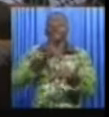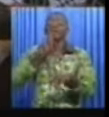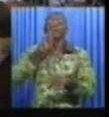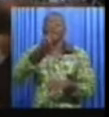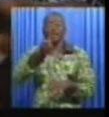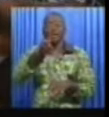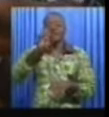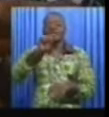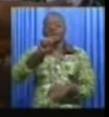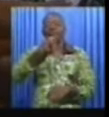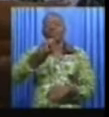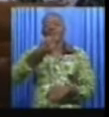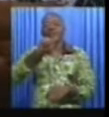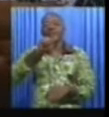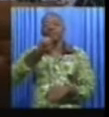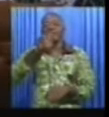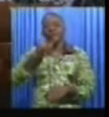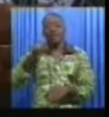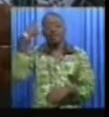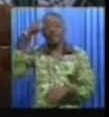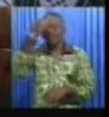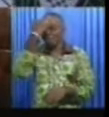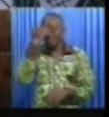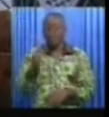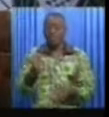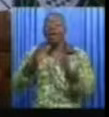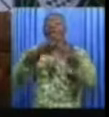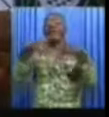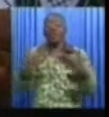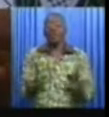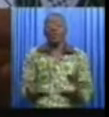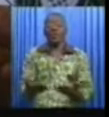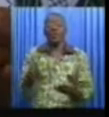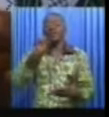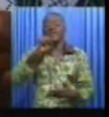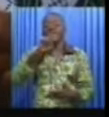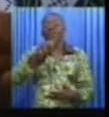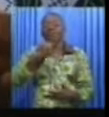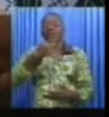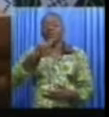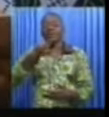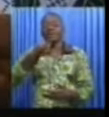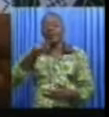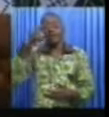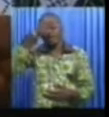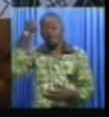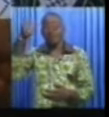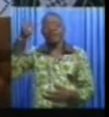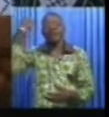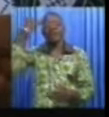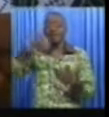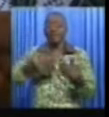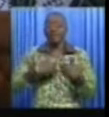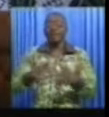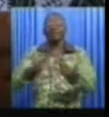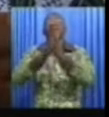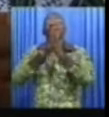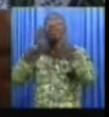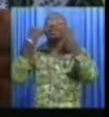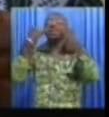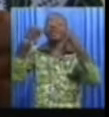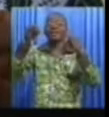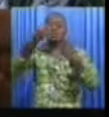du Sénat, à travers le pourquoi, le comment du Sénat, parce qu'il y a une demande